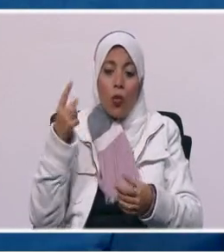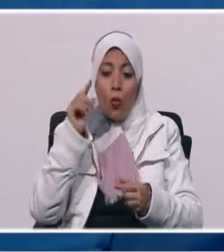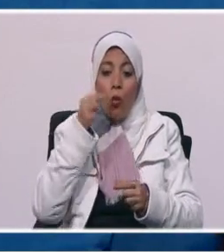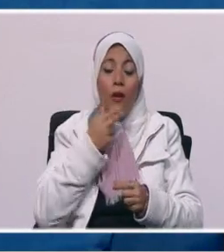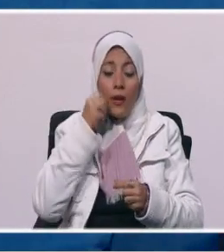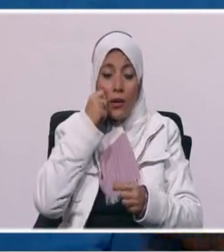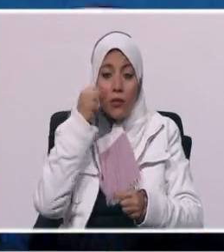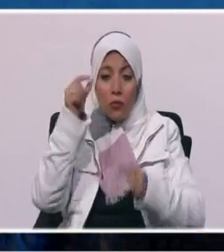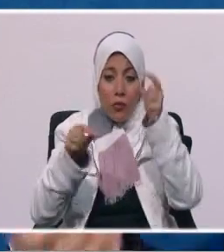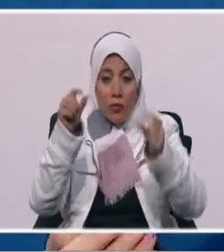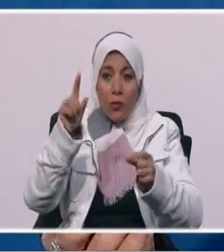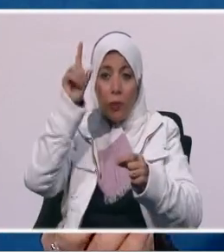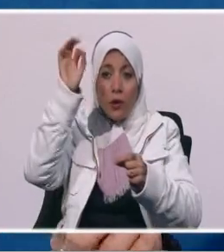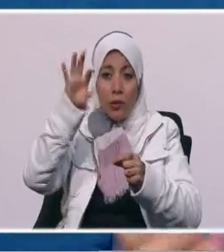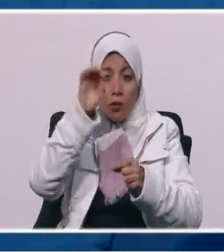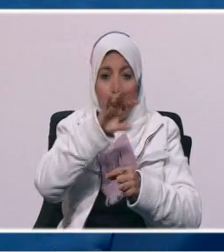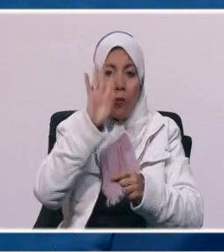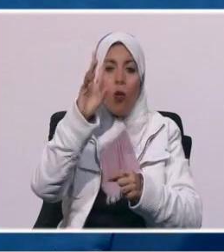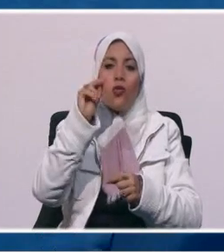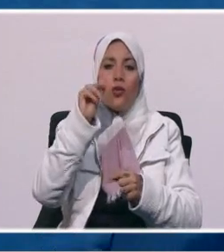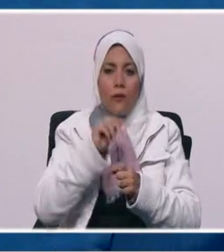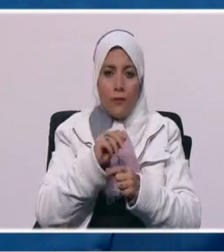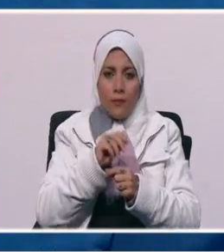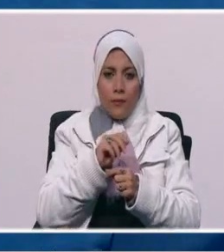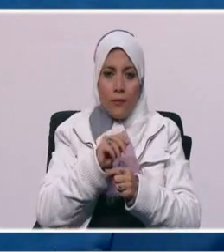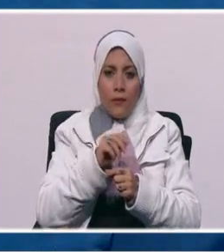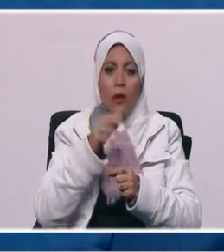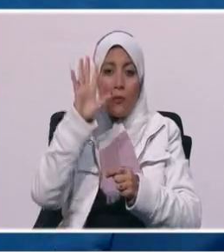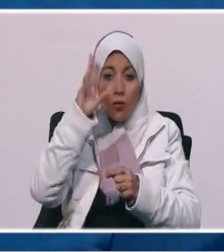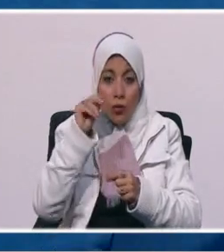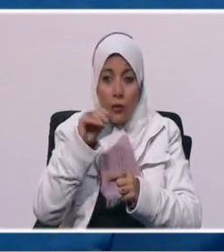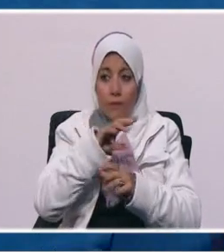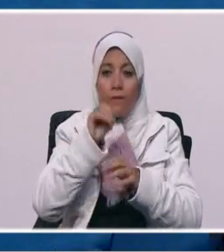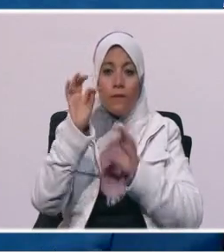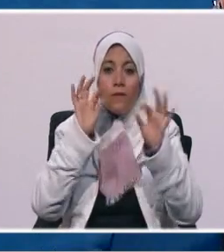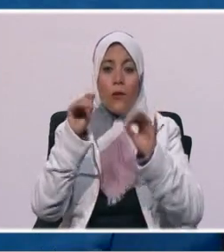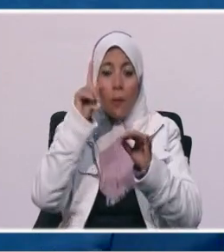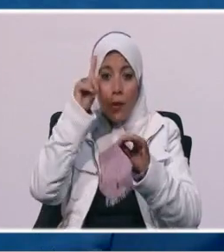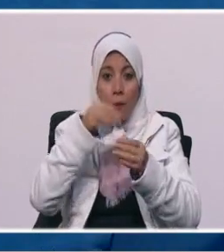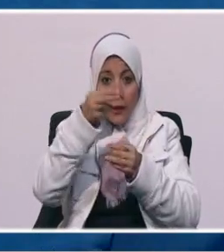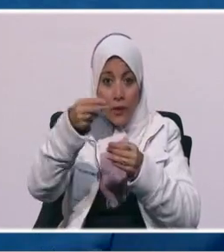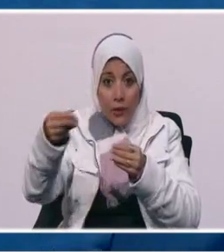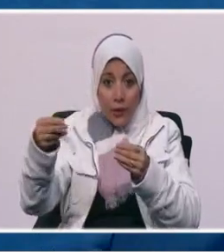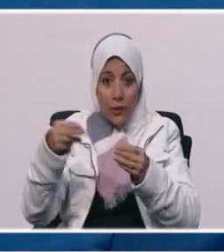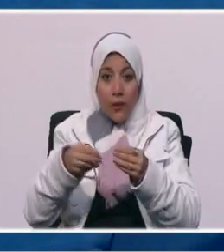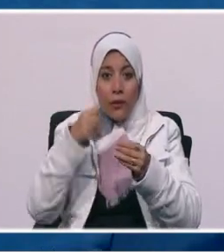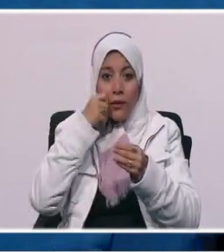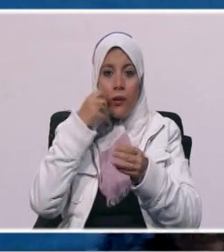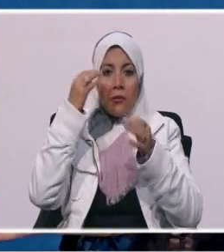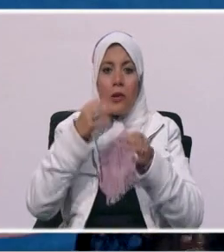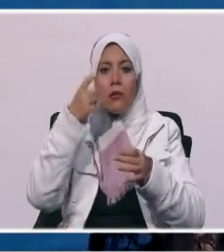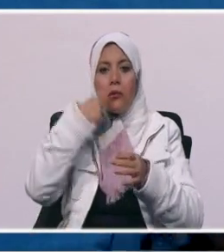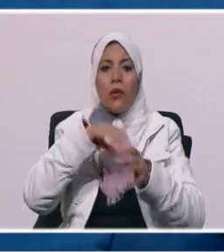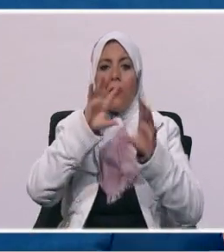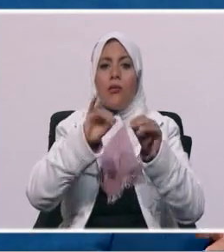مديه 24 ايراد في حياته. ال 24 ايراد دول بيتوزعوا على البني ادمين